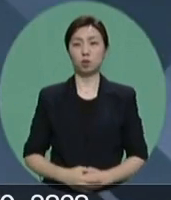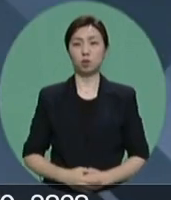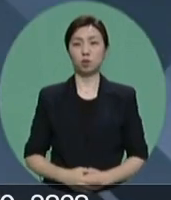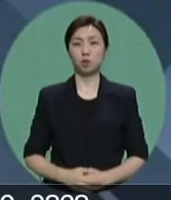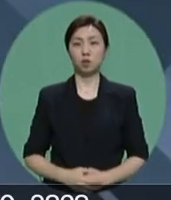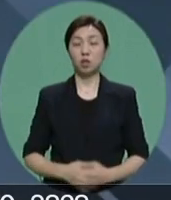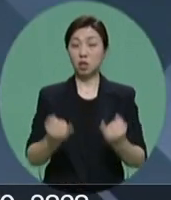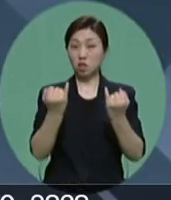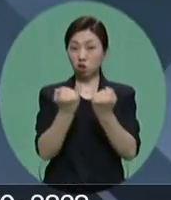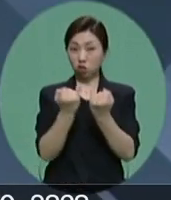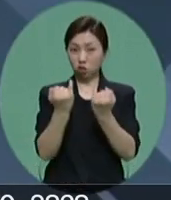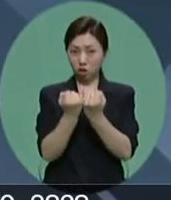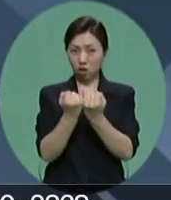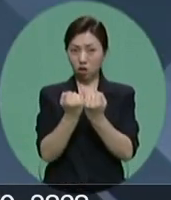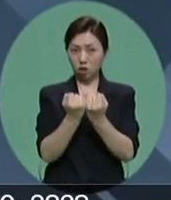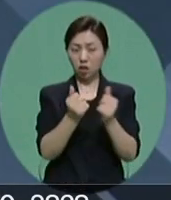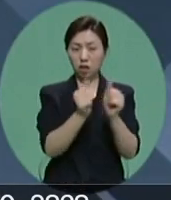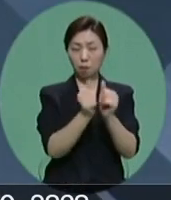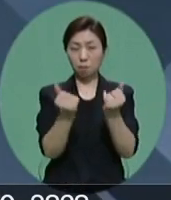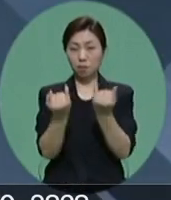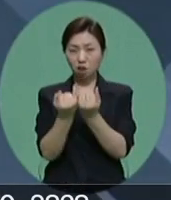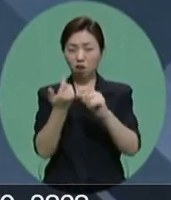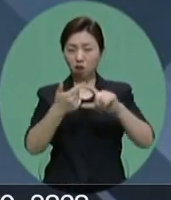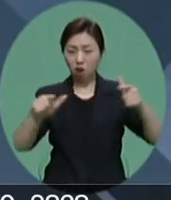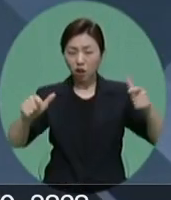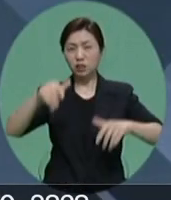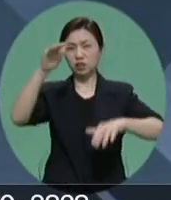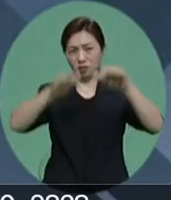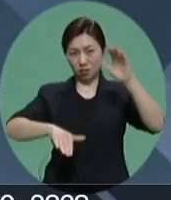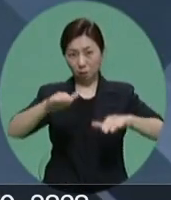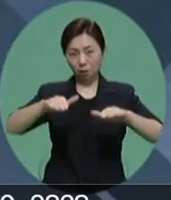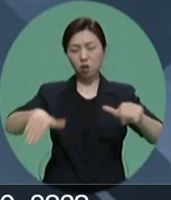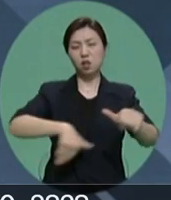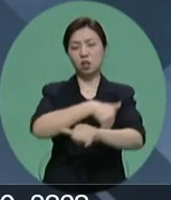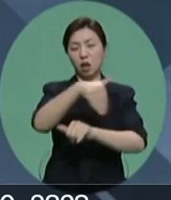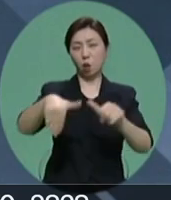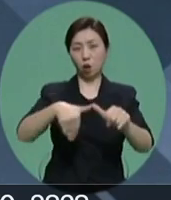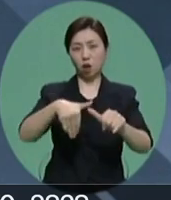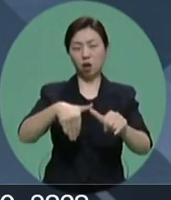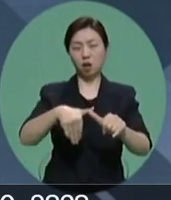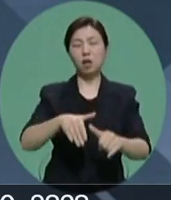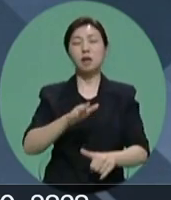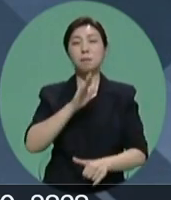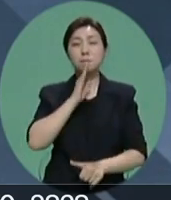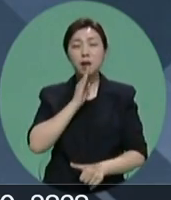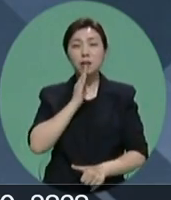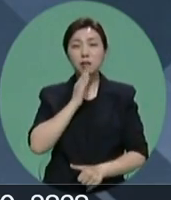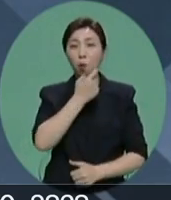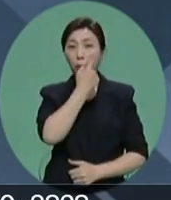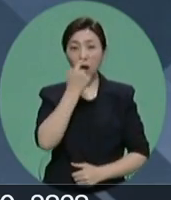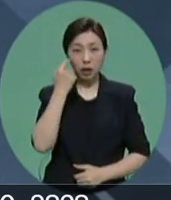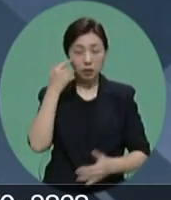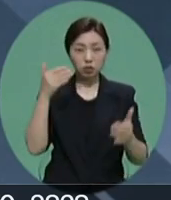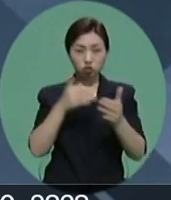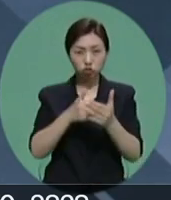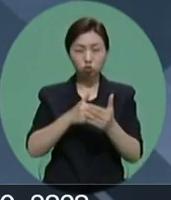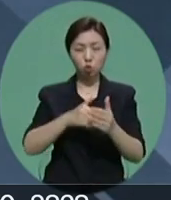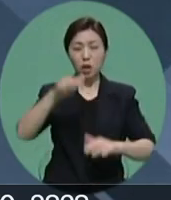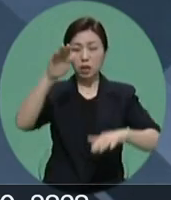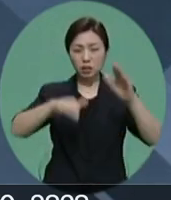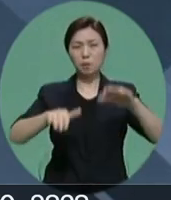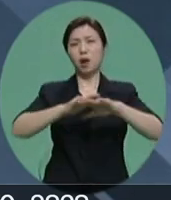여성의 성차별과 불평등을 현실로 인정하고 그 불평등과 차별을 시정해 나가려는